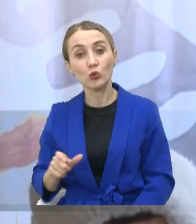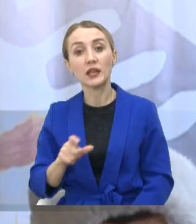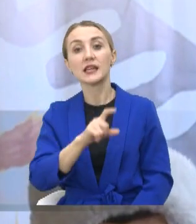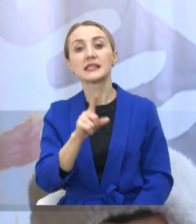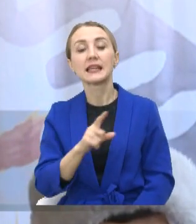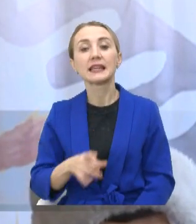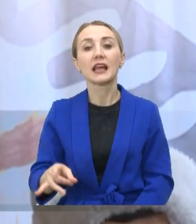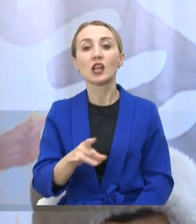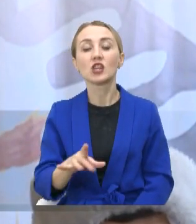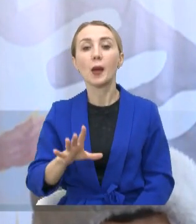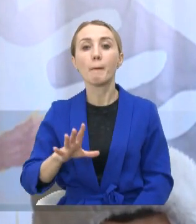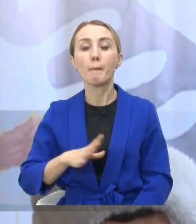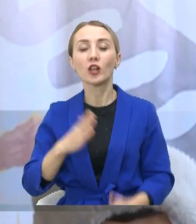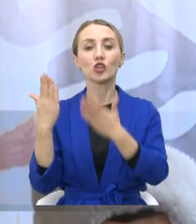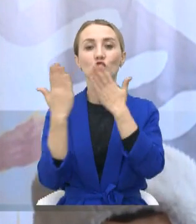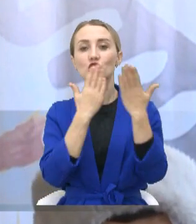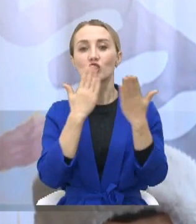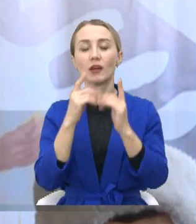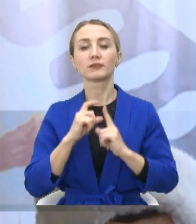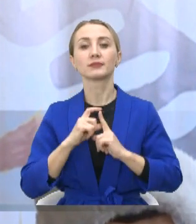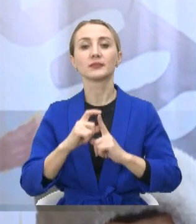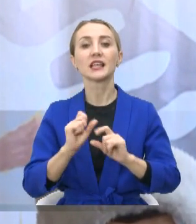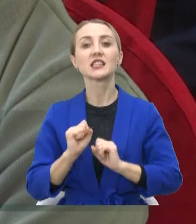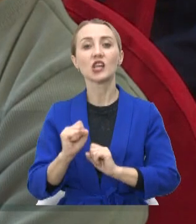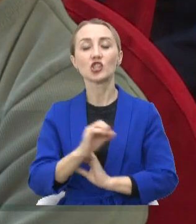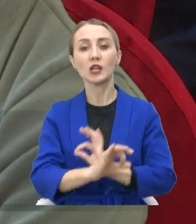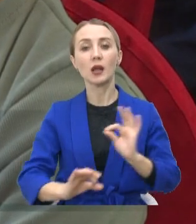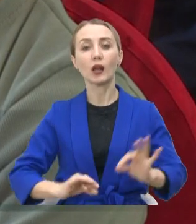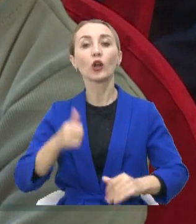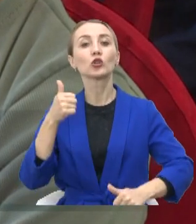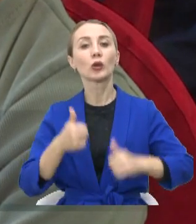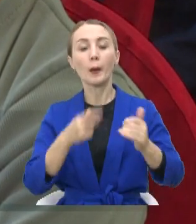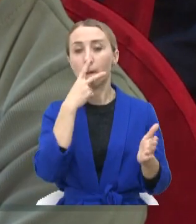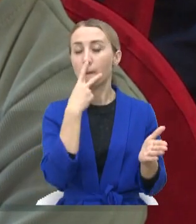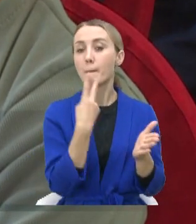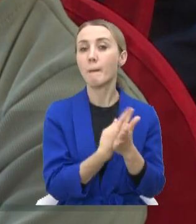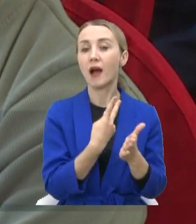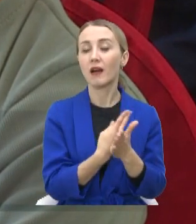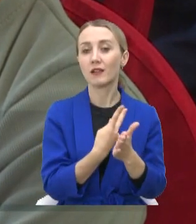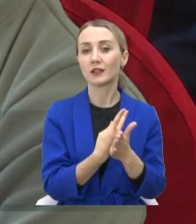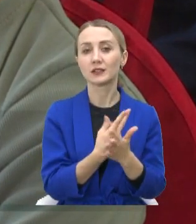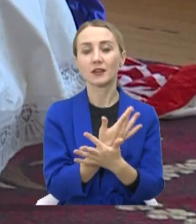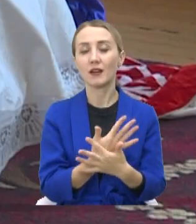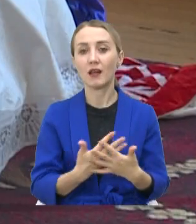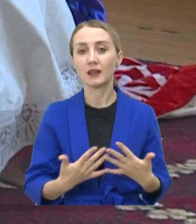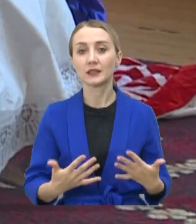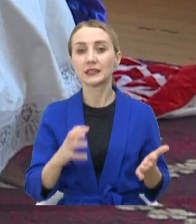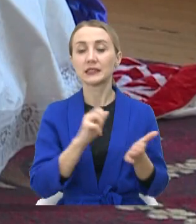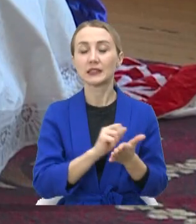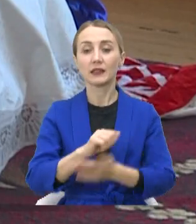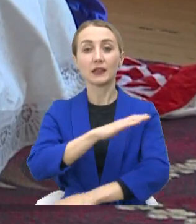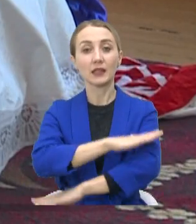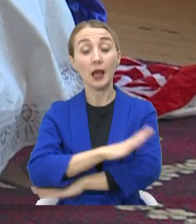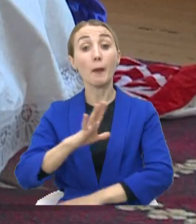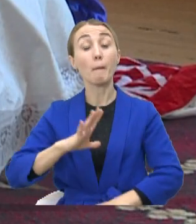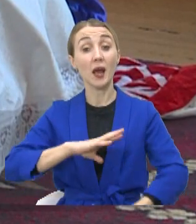района соревновались по выразительному чтению, защите проектов, показу образцов с внеклассных занятий. В конце мероприятия были